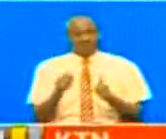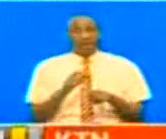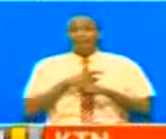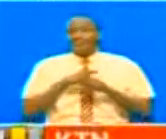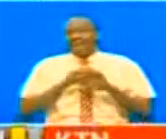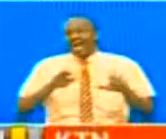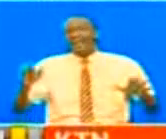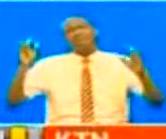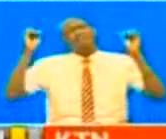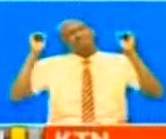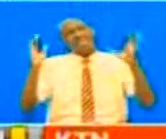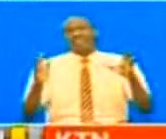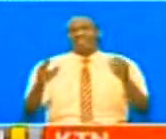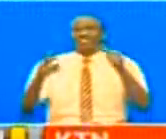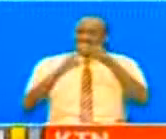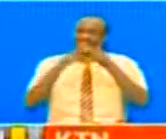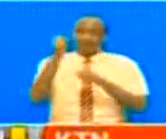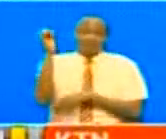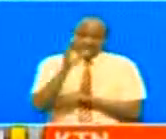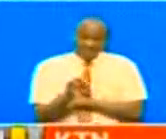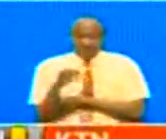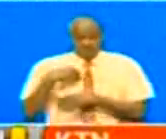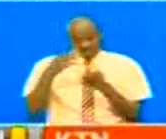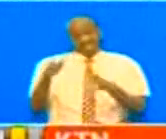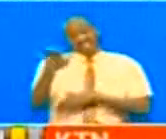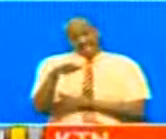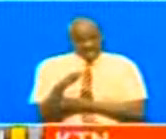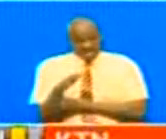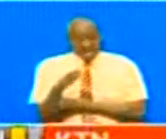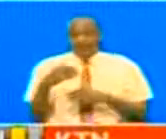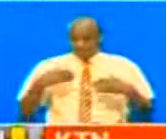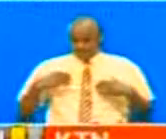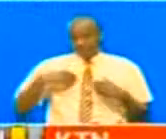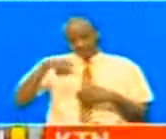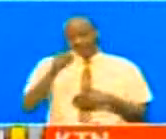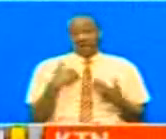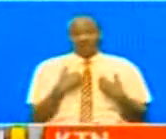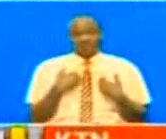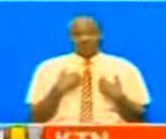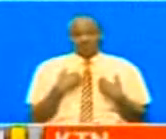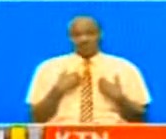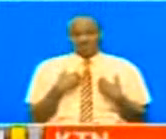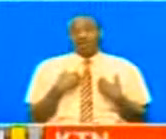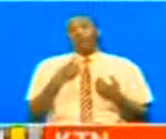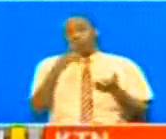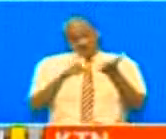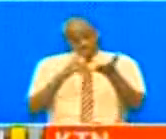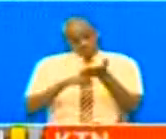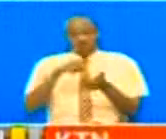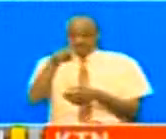makubwa. 75% ya Laikipia iko na watu ambao ni wamiliki ambao ni wale white settlers, wale white